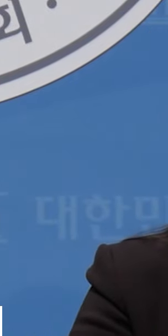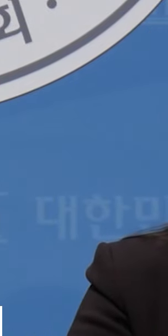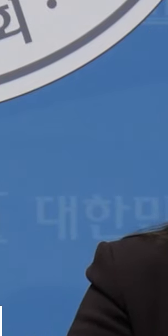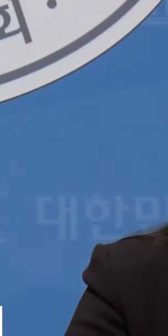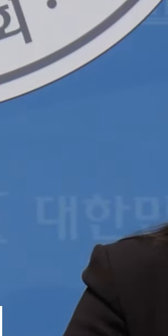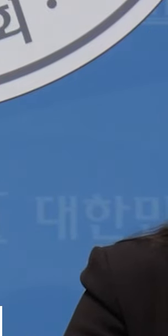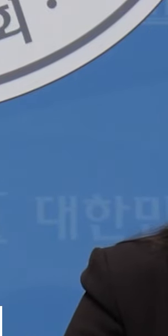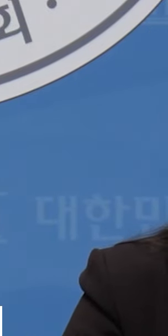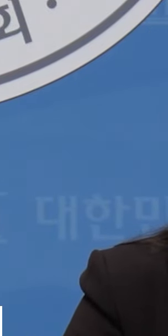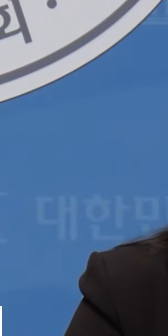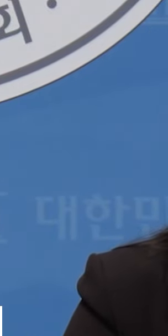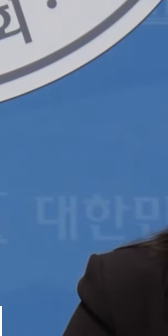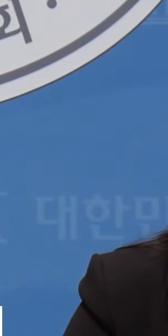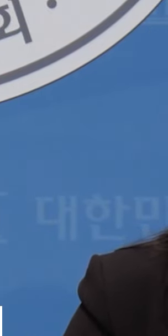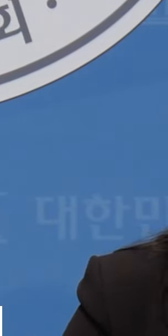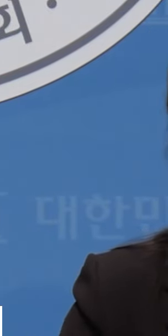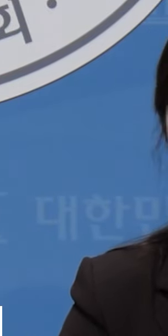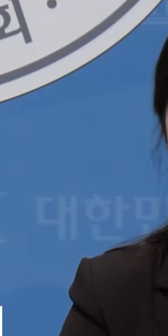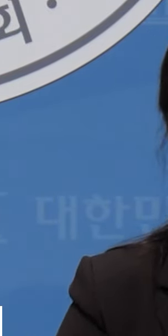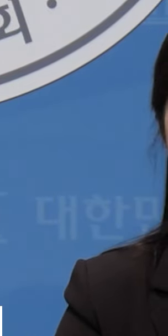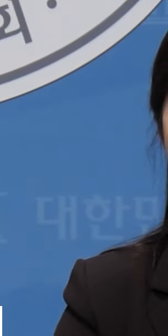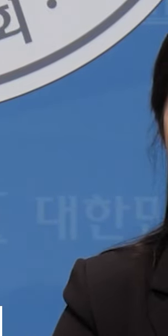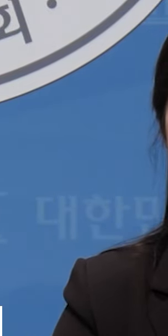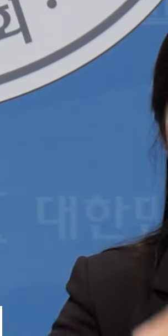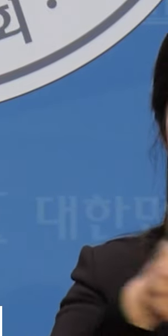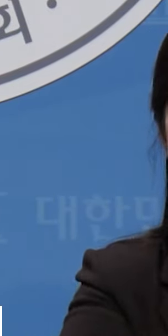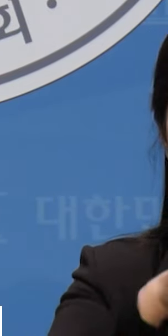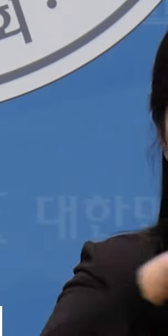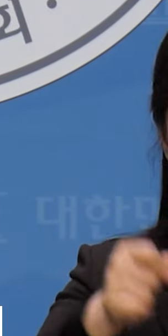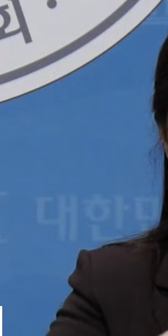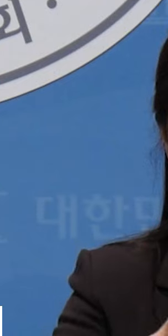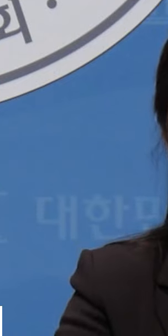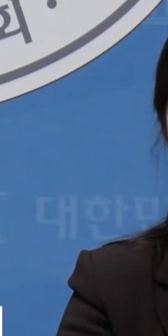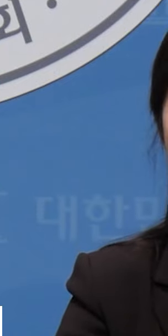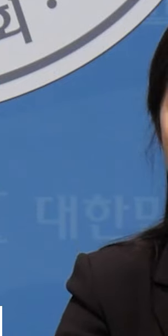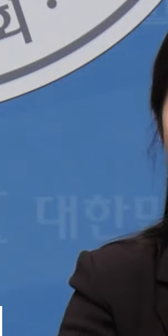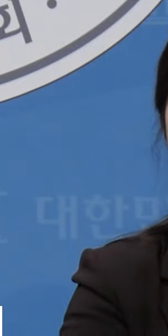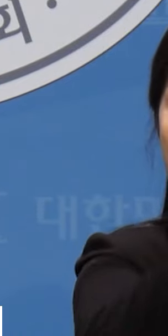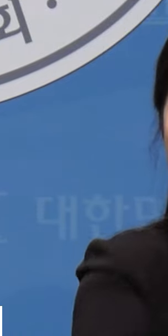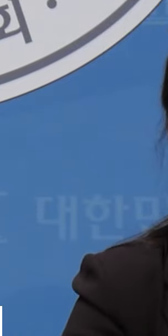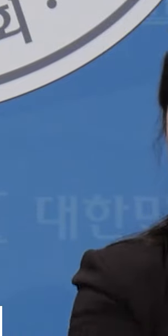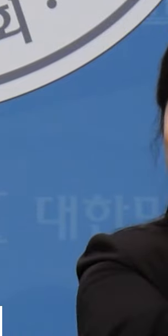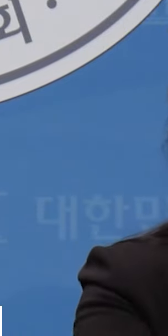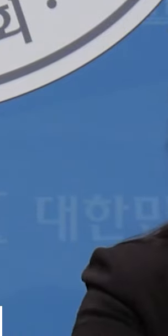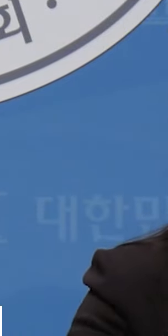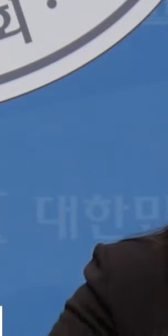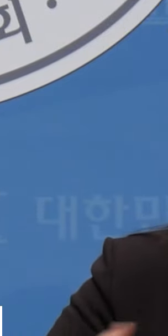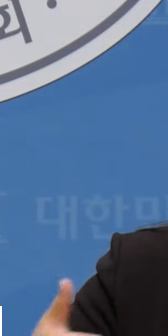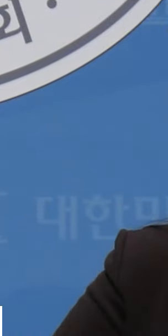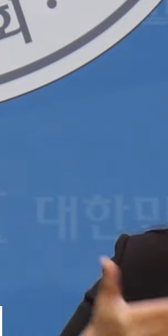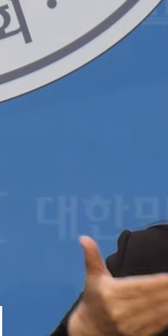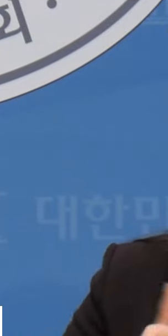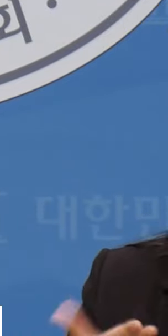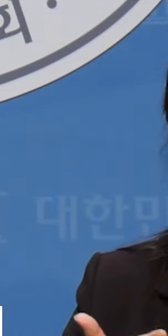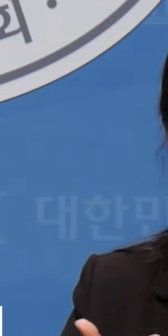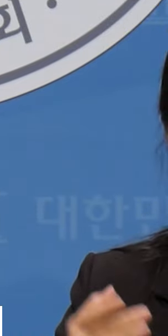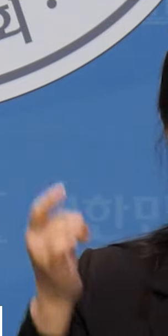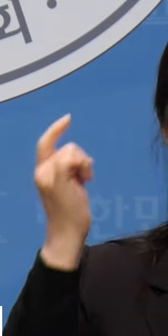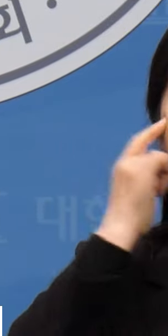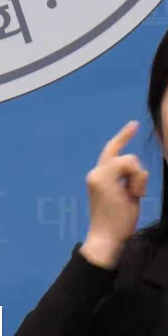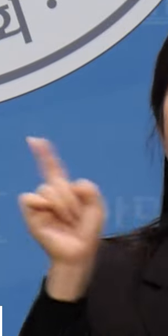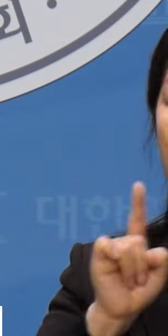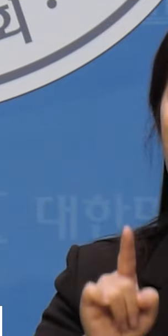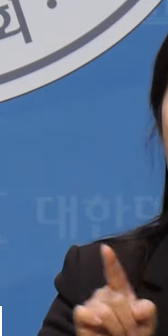미국맘 가짜 경기맘 카드뉴스를 단톡방에 게시한 것이 왜 제가 경고를 받아야 되는 사유인지